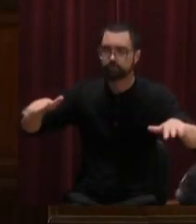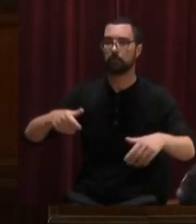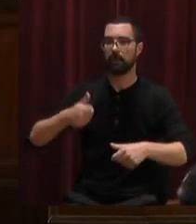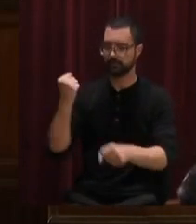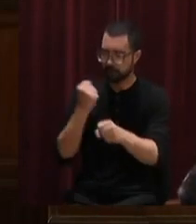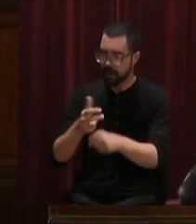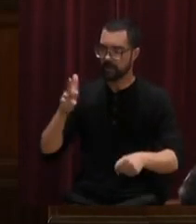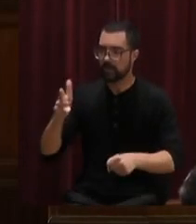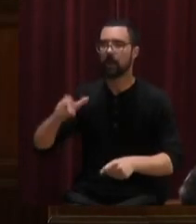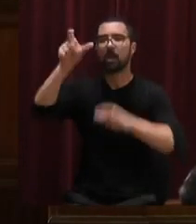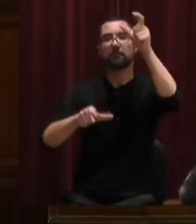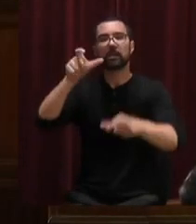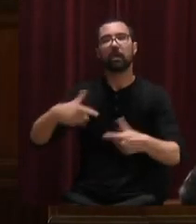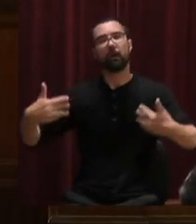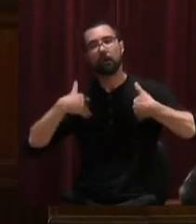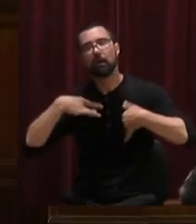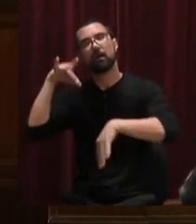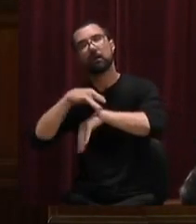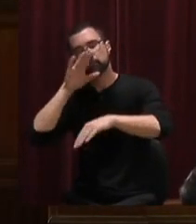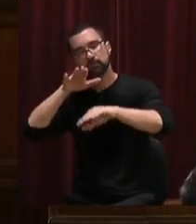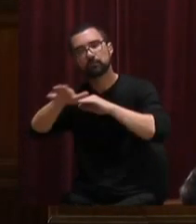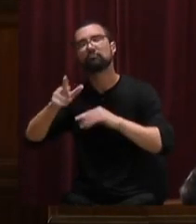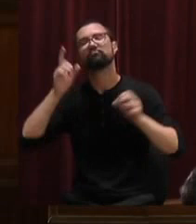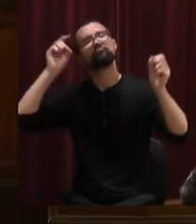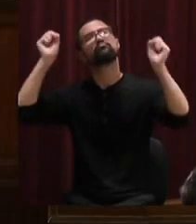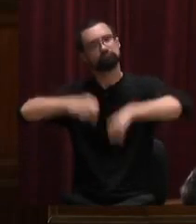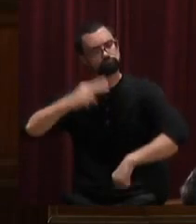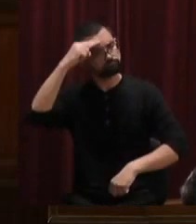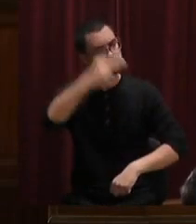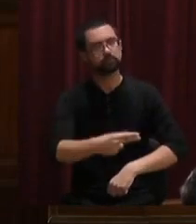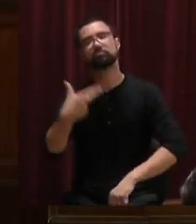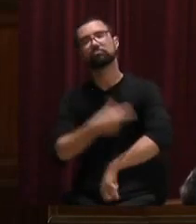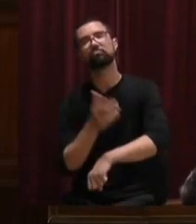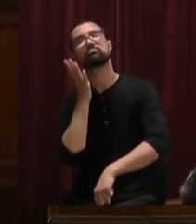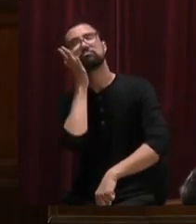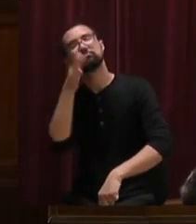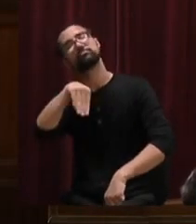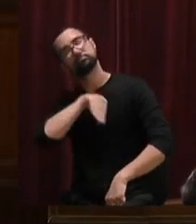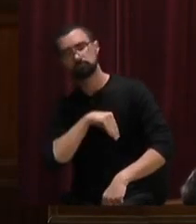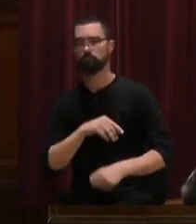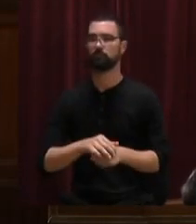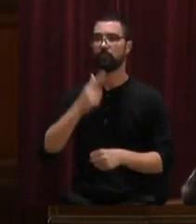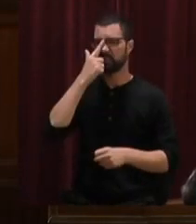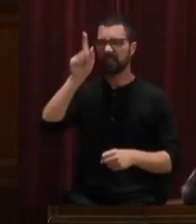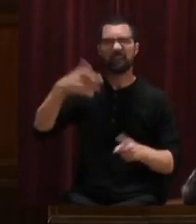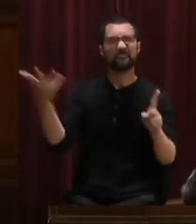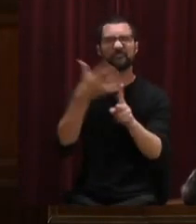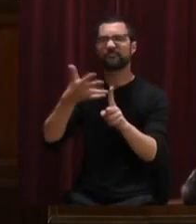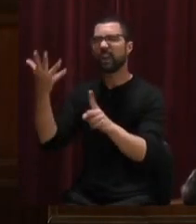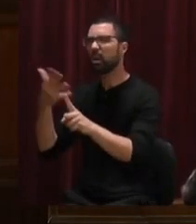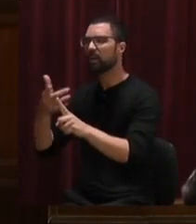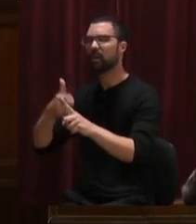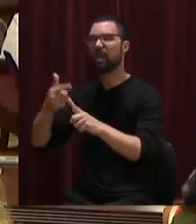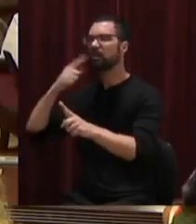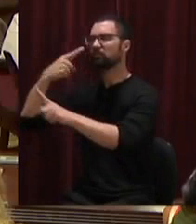regular el dret a morir dignament, per protegir el diferent, per eliminar totes les formes de violència, per